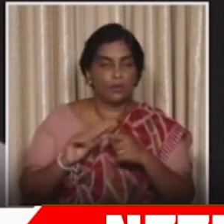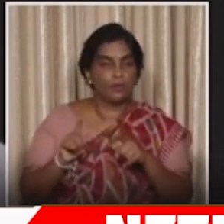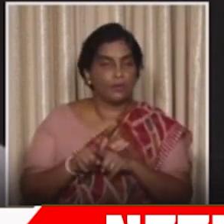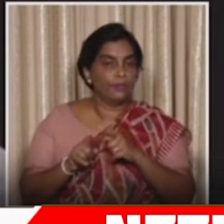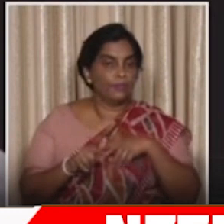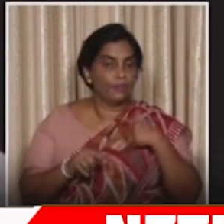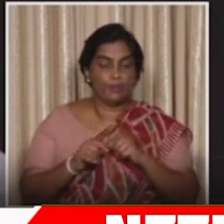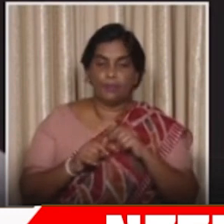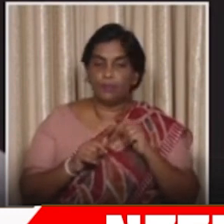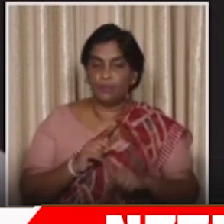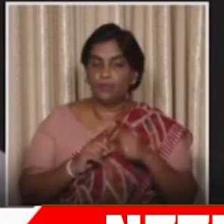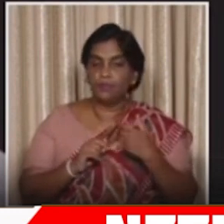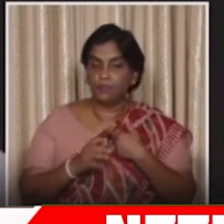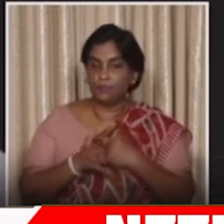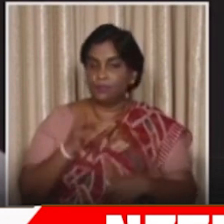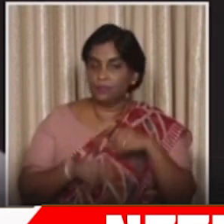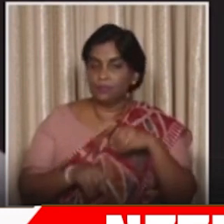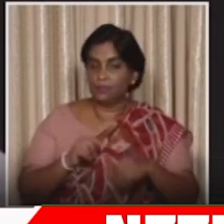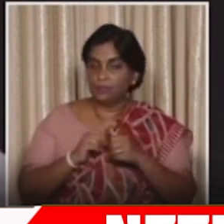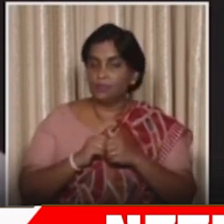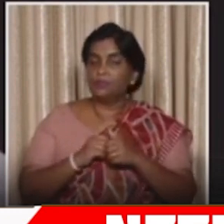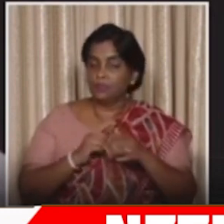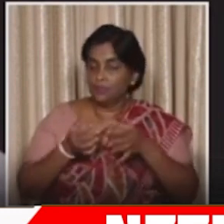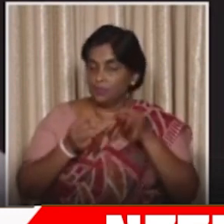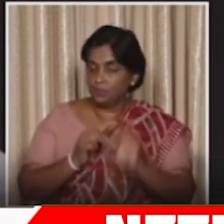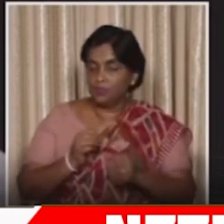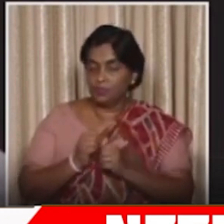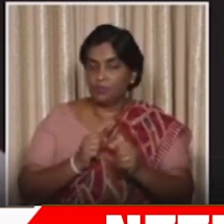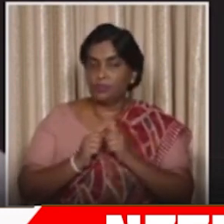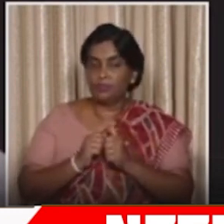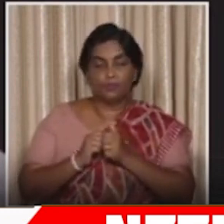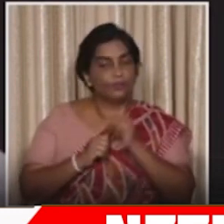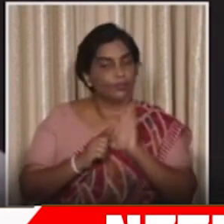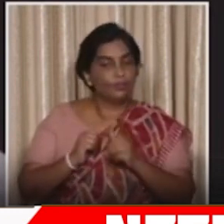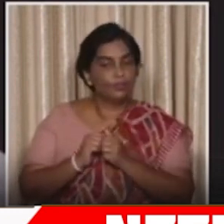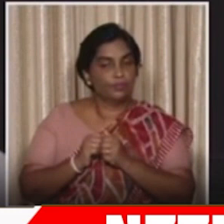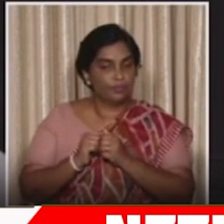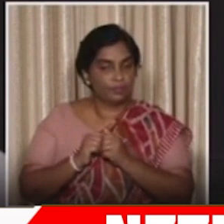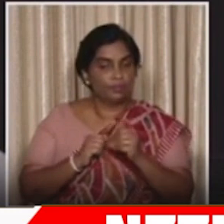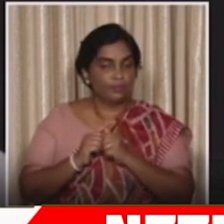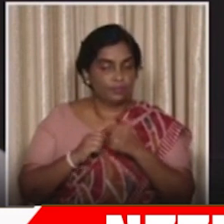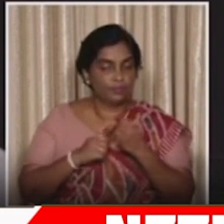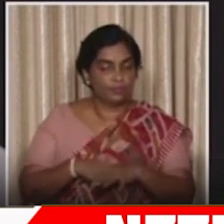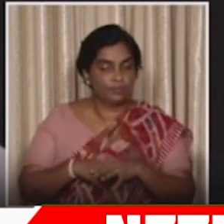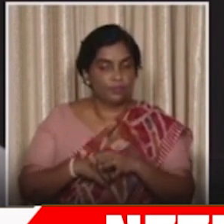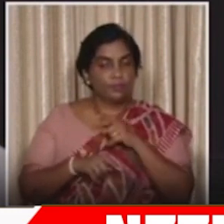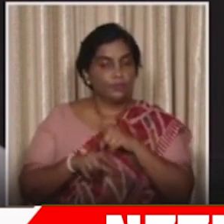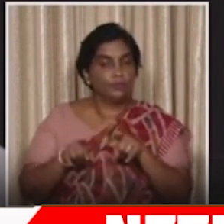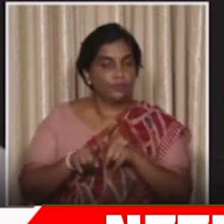Maha Mandaleyedith Me Sambandhayen Ape Chandaya Prakasha Kirima Niweradi Aakarayen Saame Wenuwen Ape Prakashaya Api Ishta Karala Thiyenawa